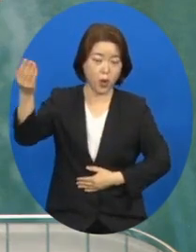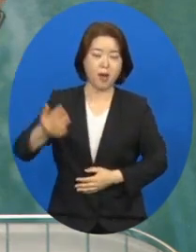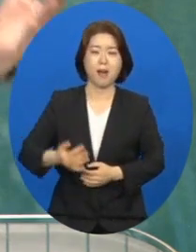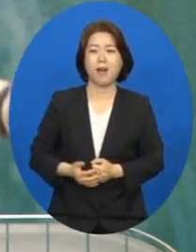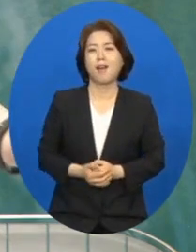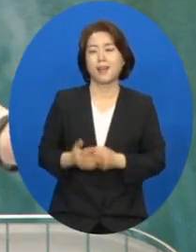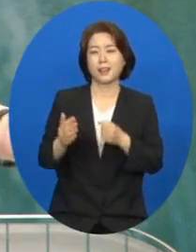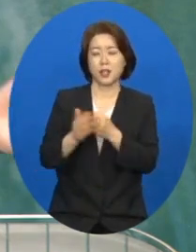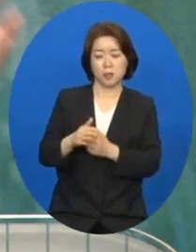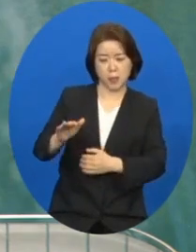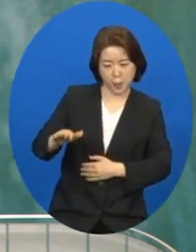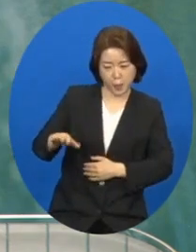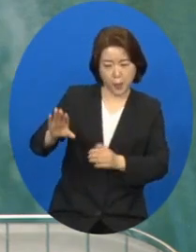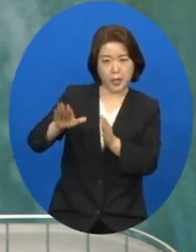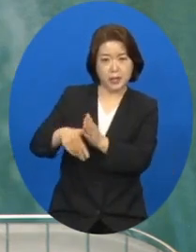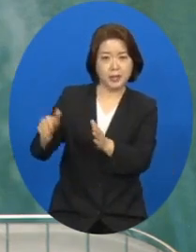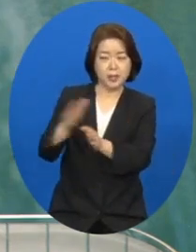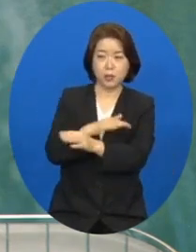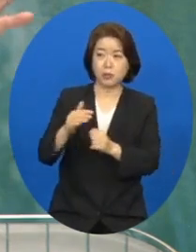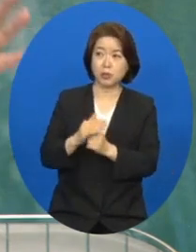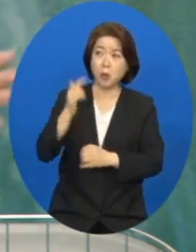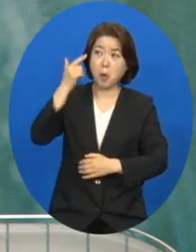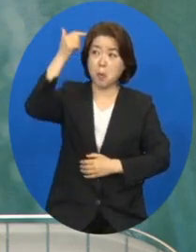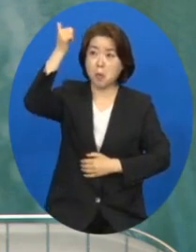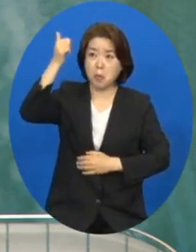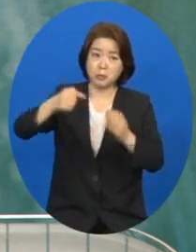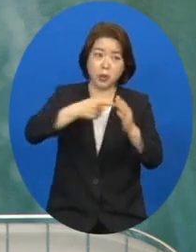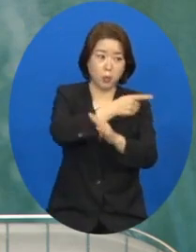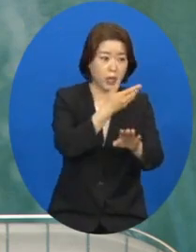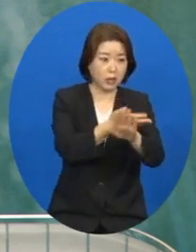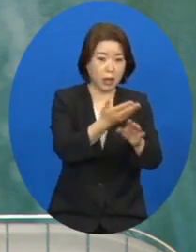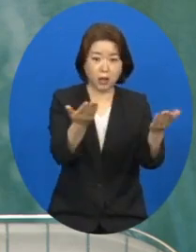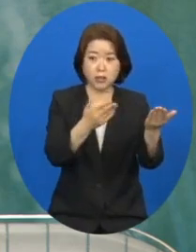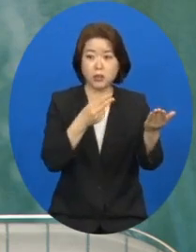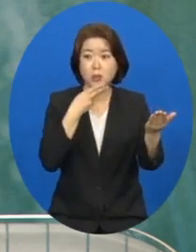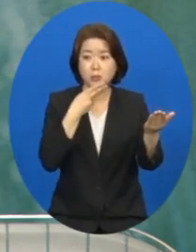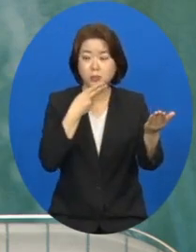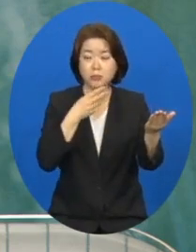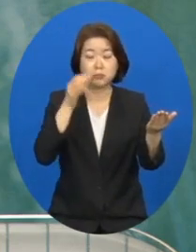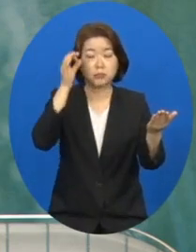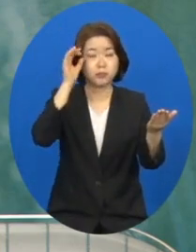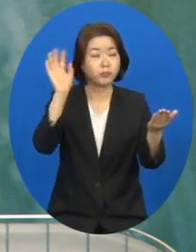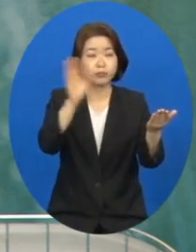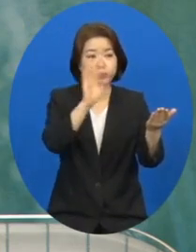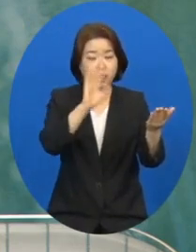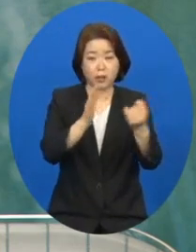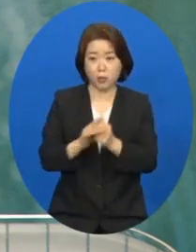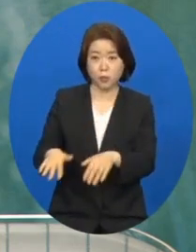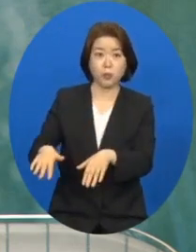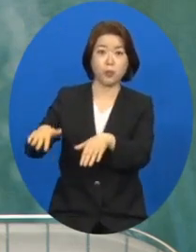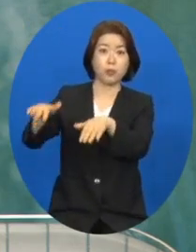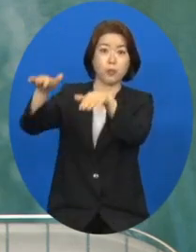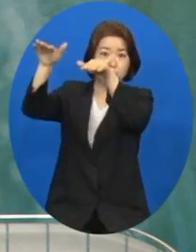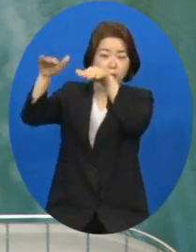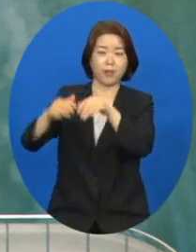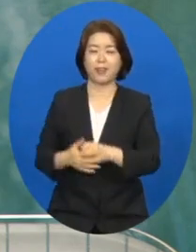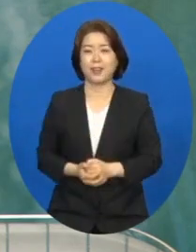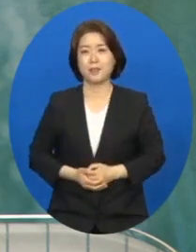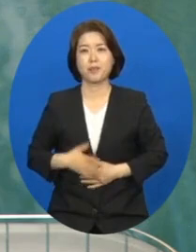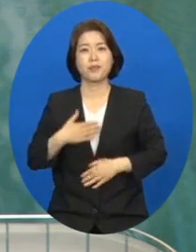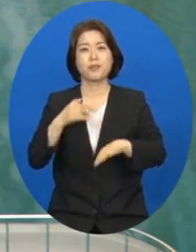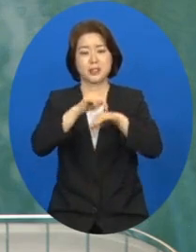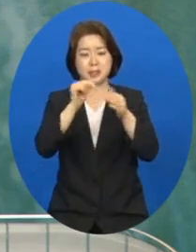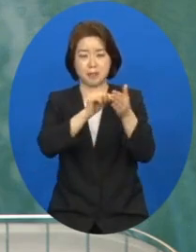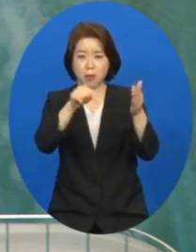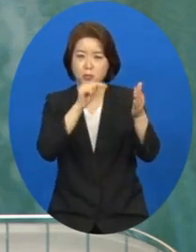그래서 어려서부터 저는 그저 목사 외에는 다른 길이 없다고 생각하고 자란 사람입니다. 제 마음속에 도대체